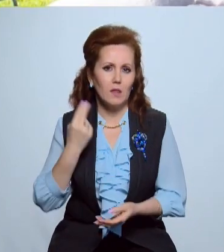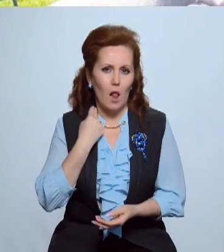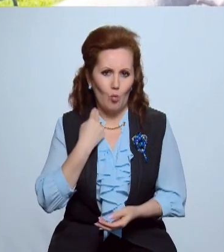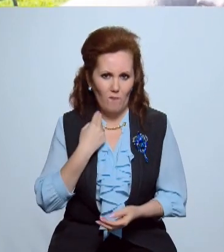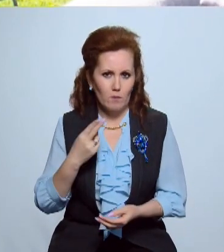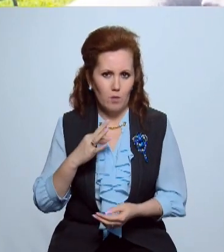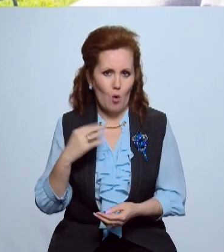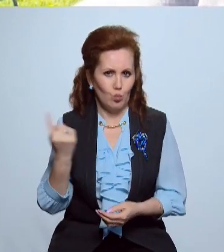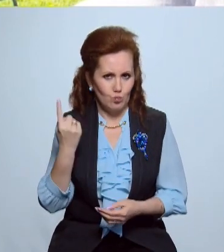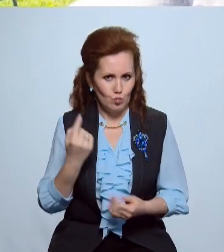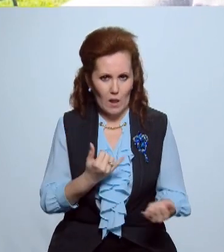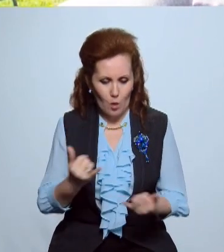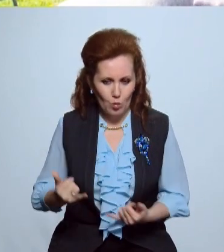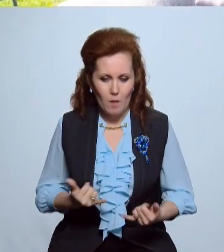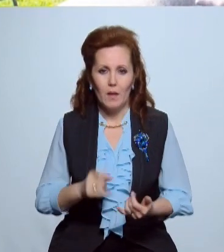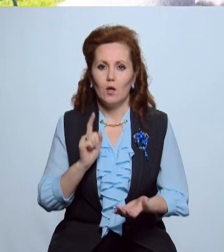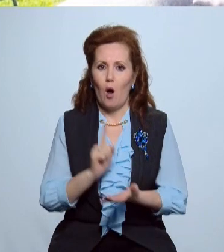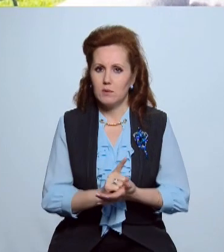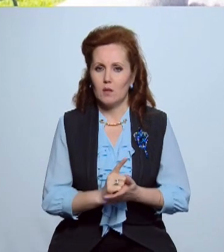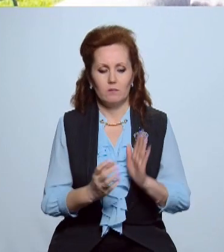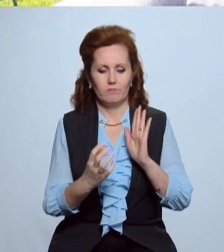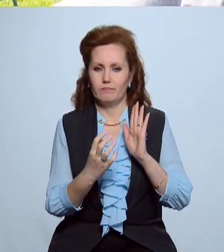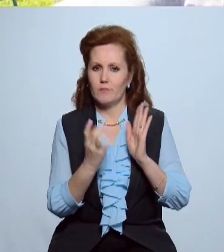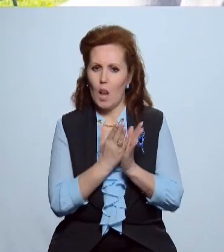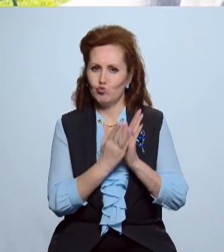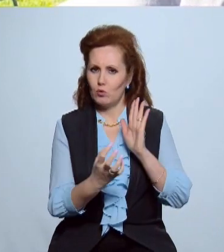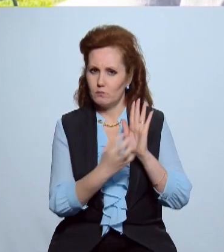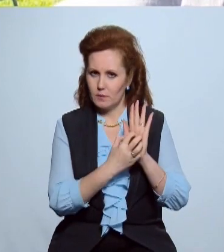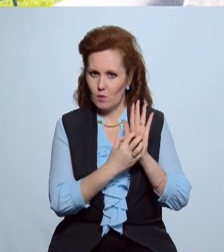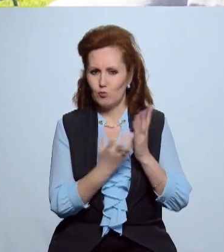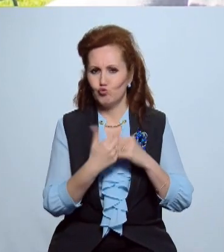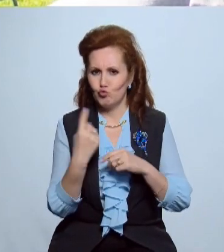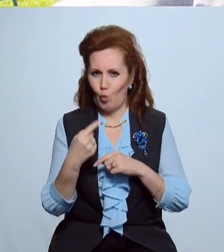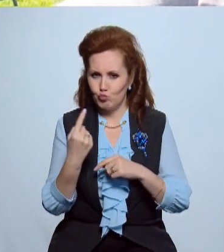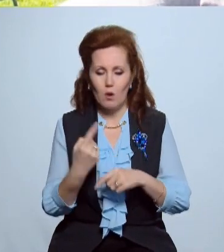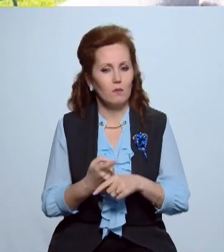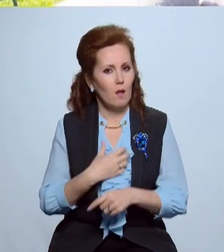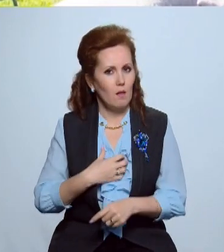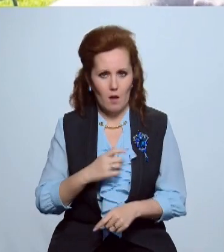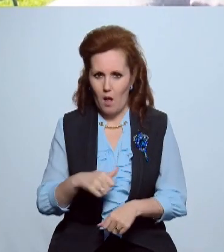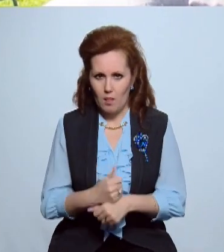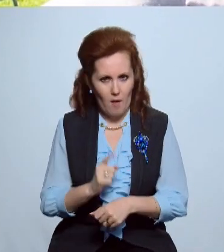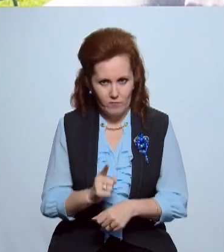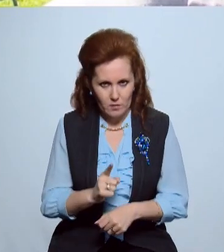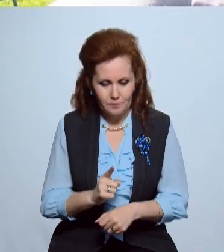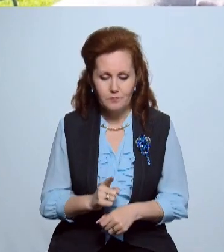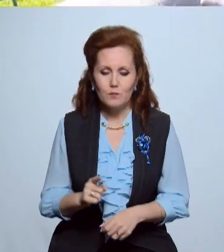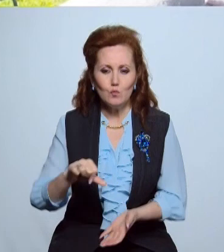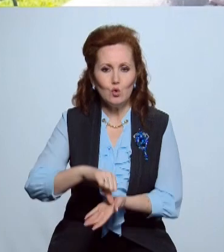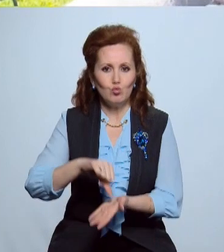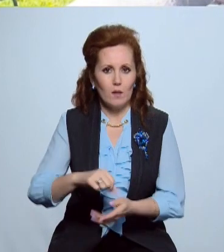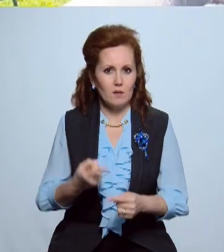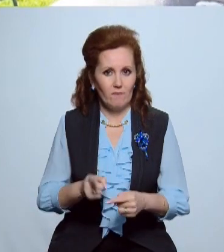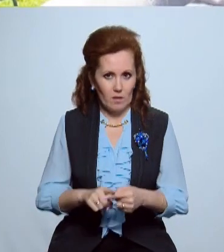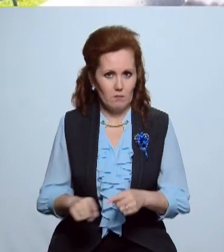Затем наличие обязательно приборов учета, то есть это одно тоже из главных критериев участия